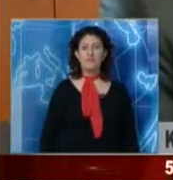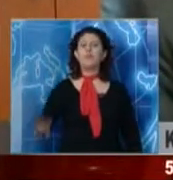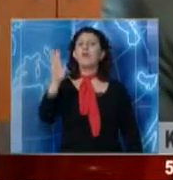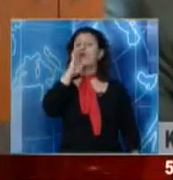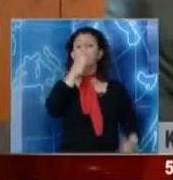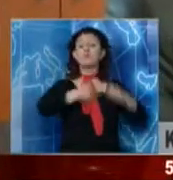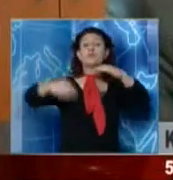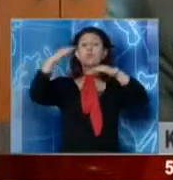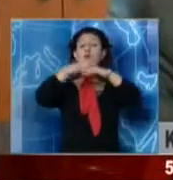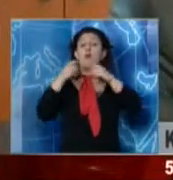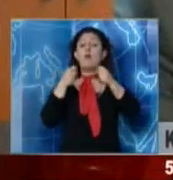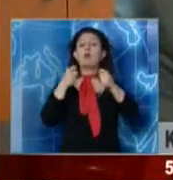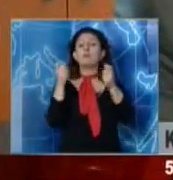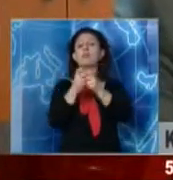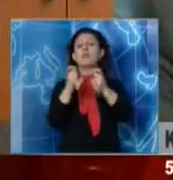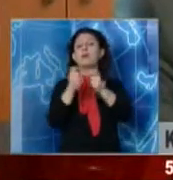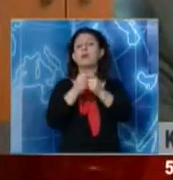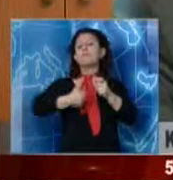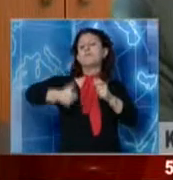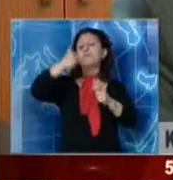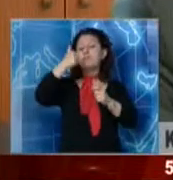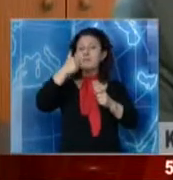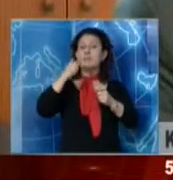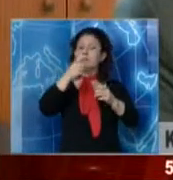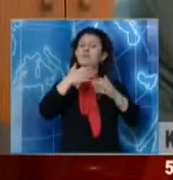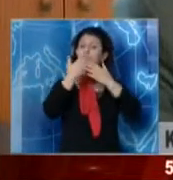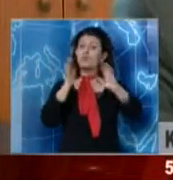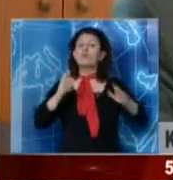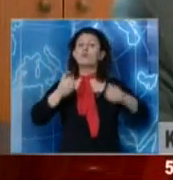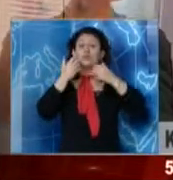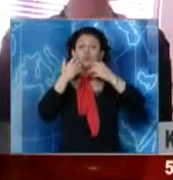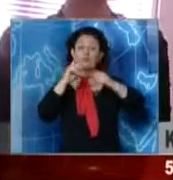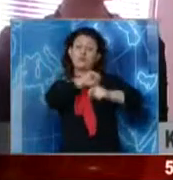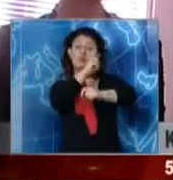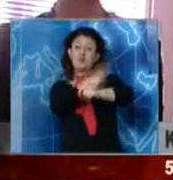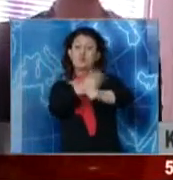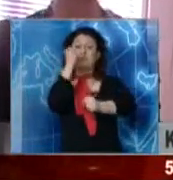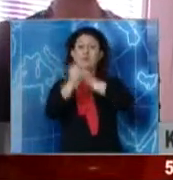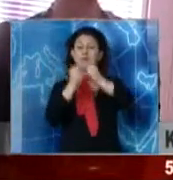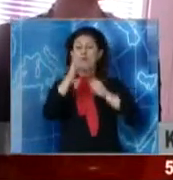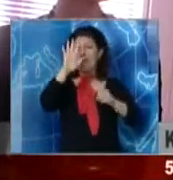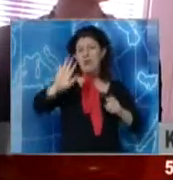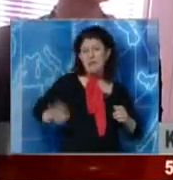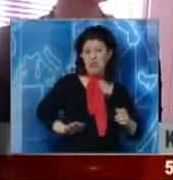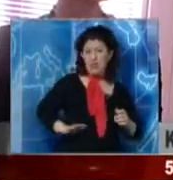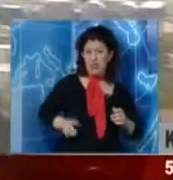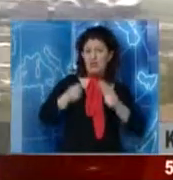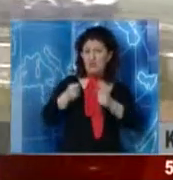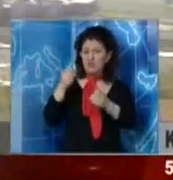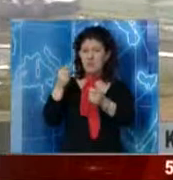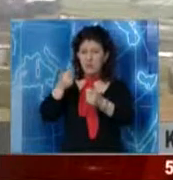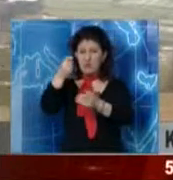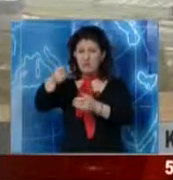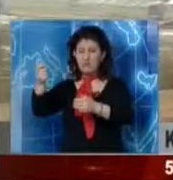Kocaeli Yüksek Öğrenim Derneği Başkanı Haşmet Belen, büyük ve güçlü bir sanayi kuruluşunun 5 öğrenciye burs verecek olmasını şaşırtıcı bulduklarını